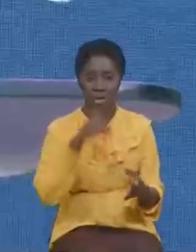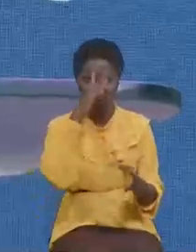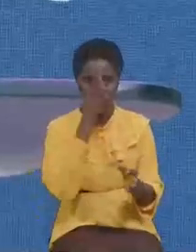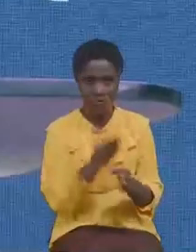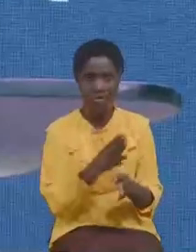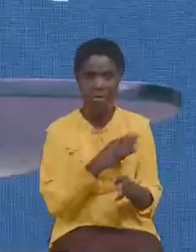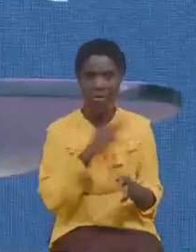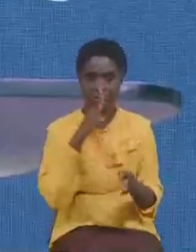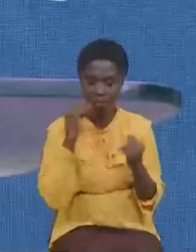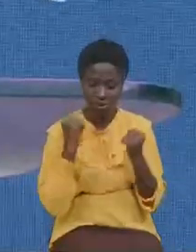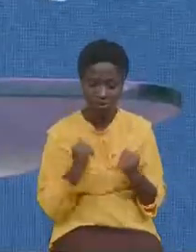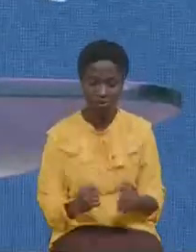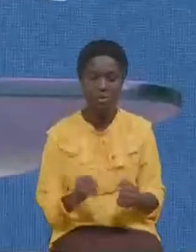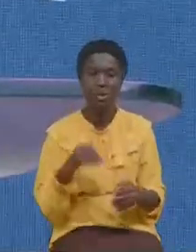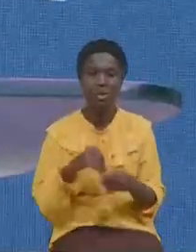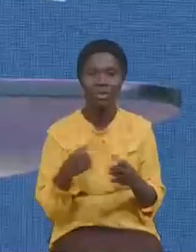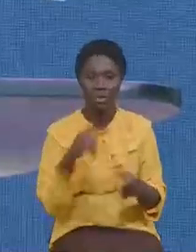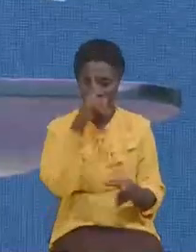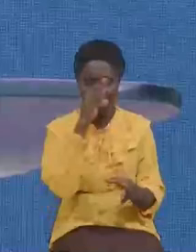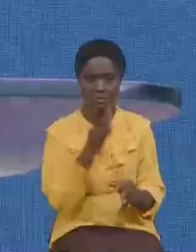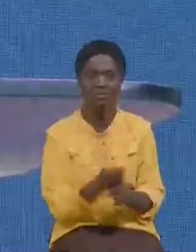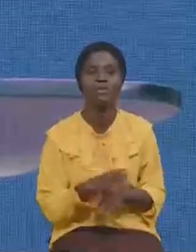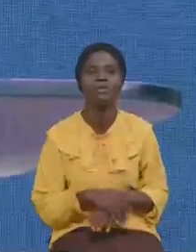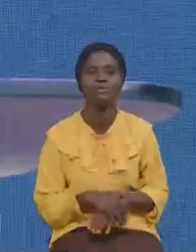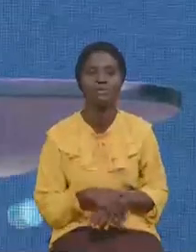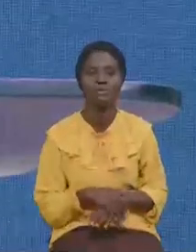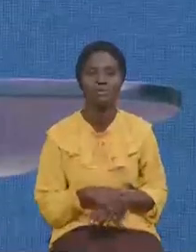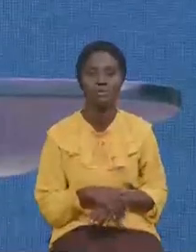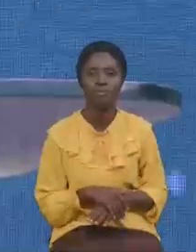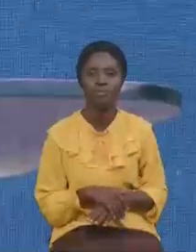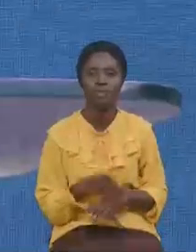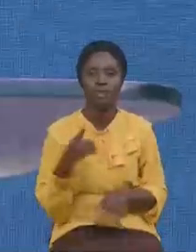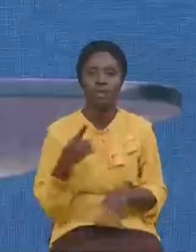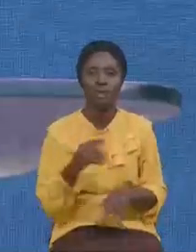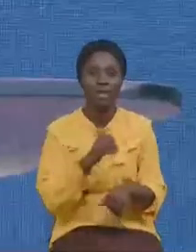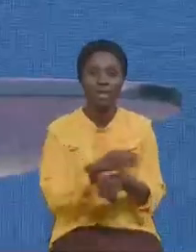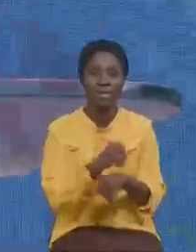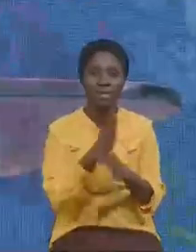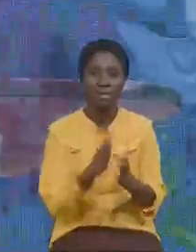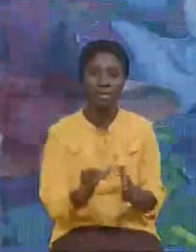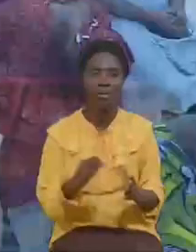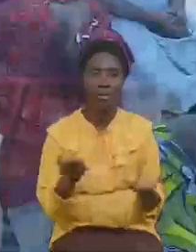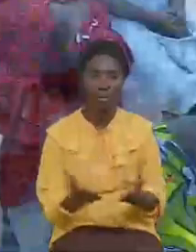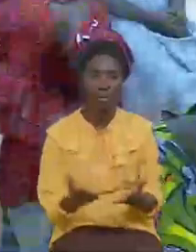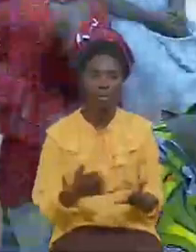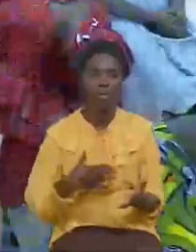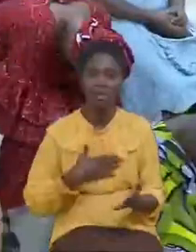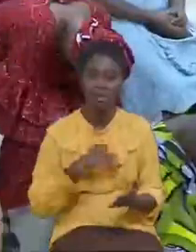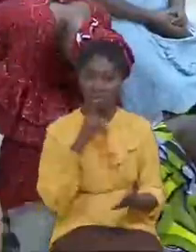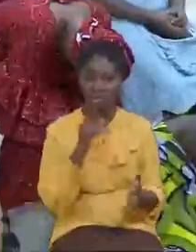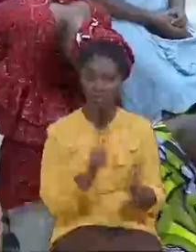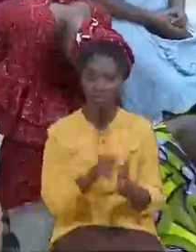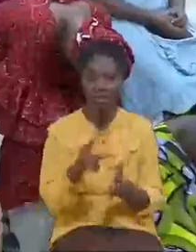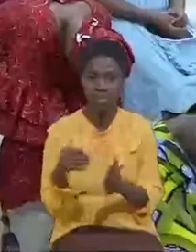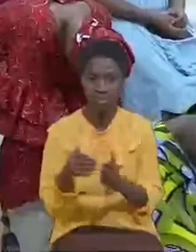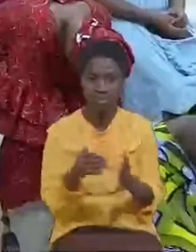foi. Pendant que le conseil est en cours, alors soyons dans l'attente de